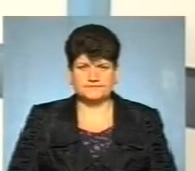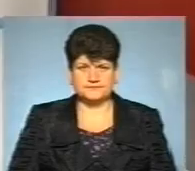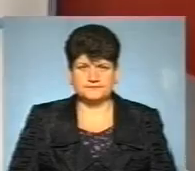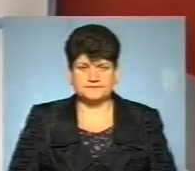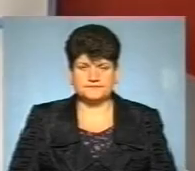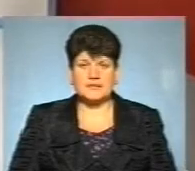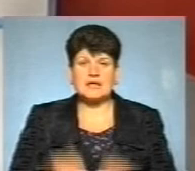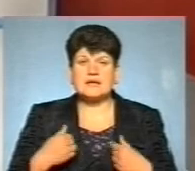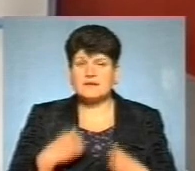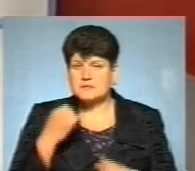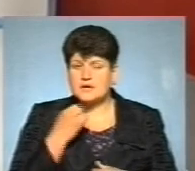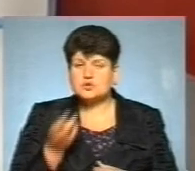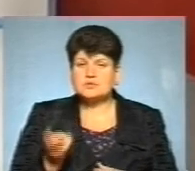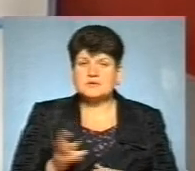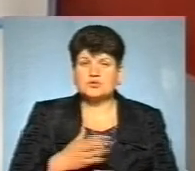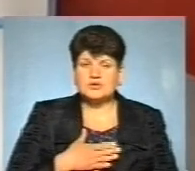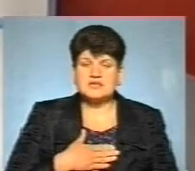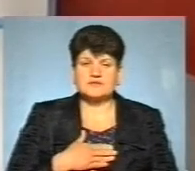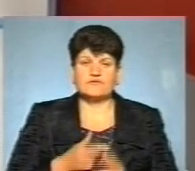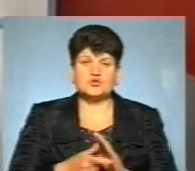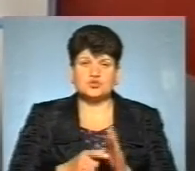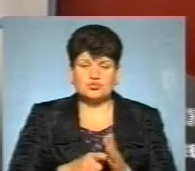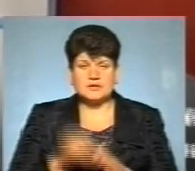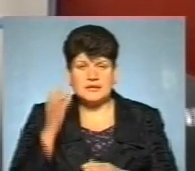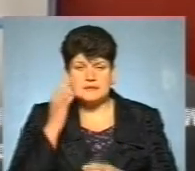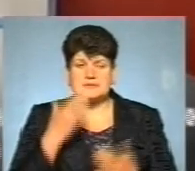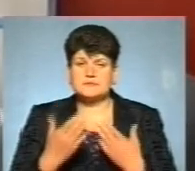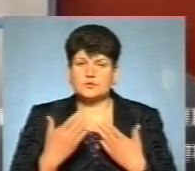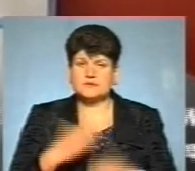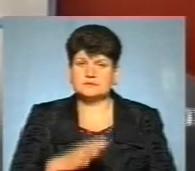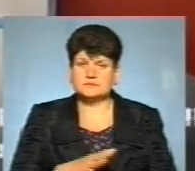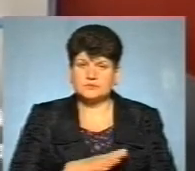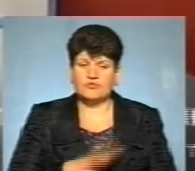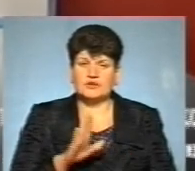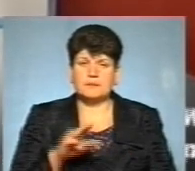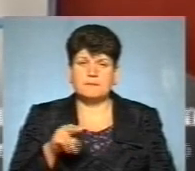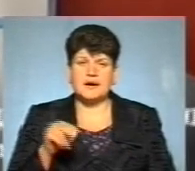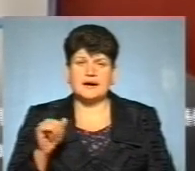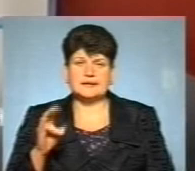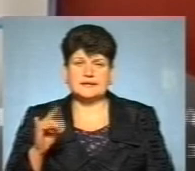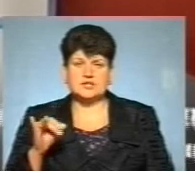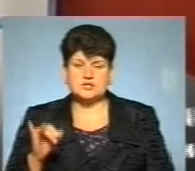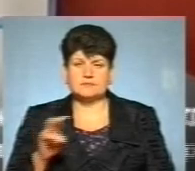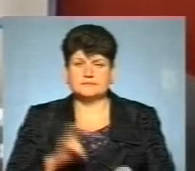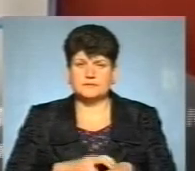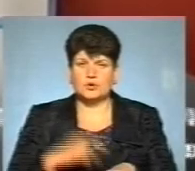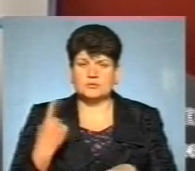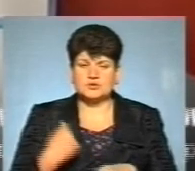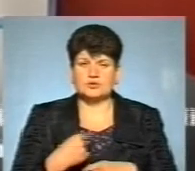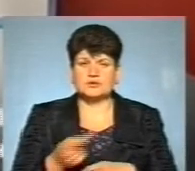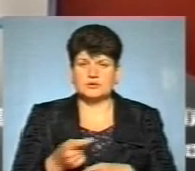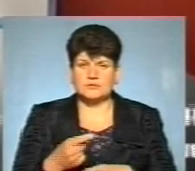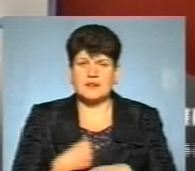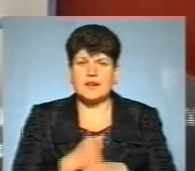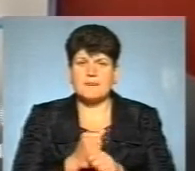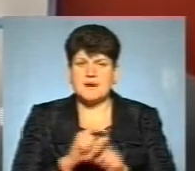Що ж, я вам дуже дякую, що прийшли до нас сьогодні в студію. Нагадаю, ми спілкувалися із Володимиром Паничевим, епідеміологом Тернопільського обласного